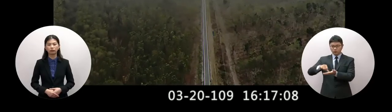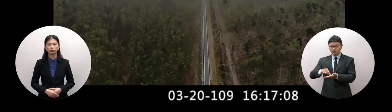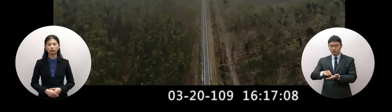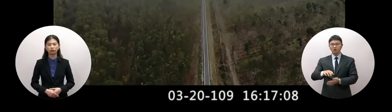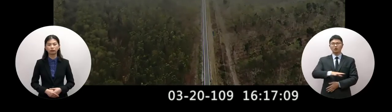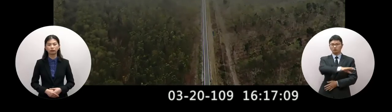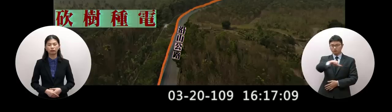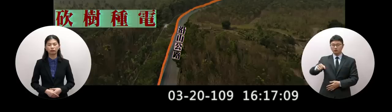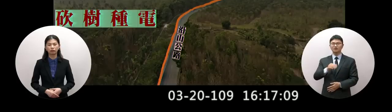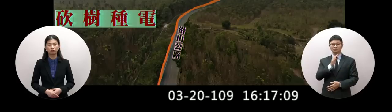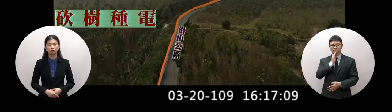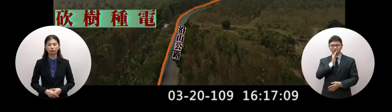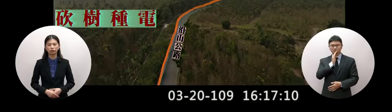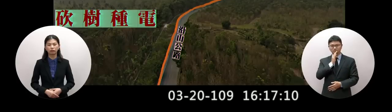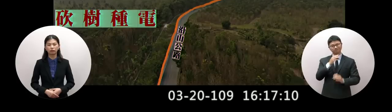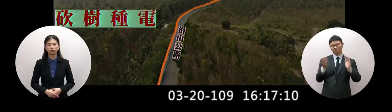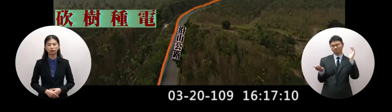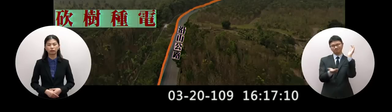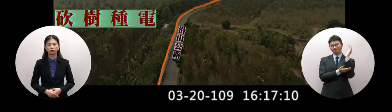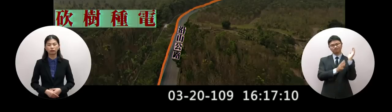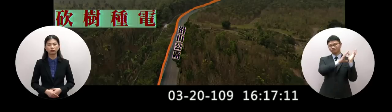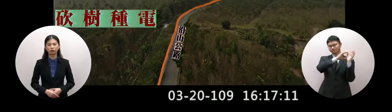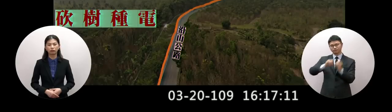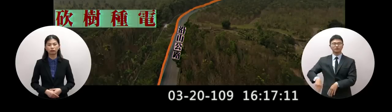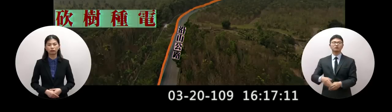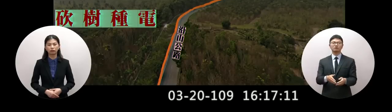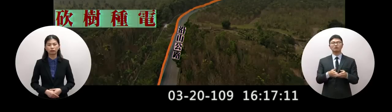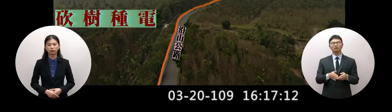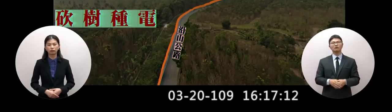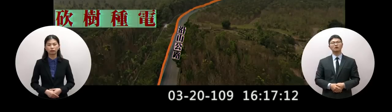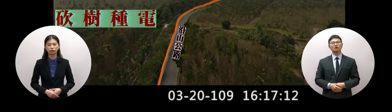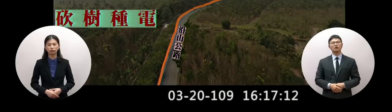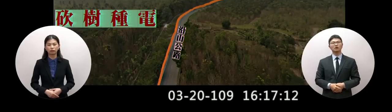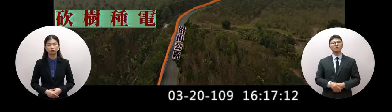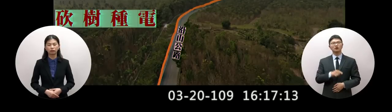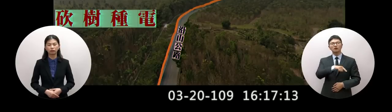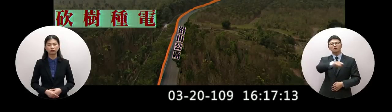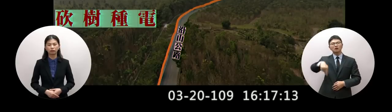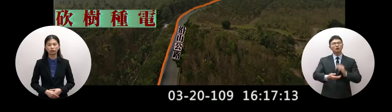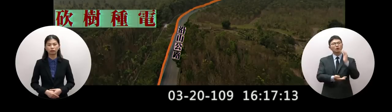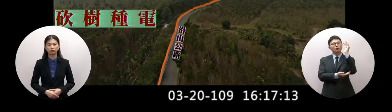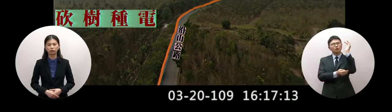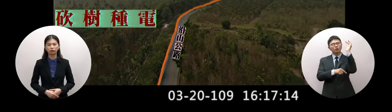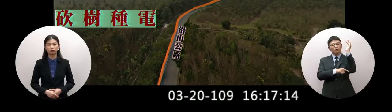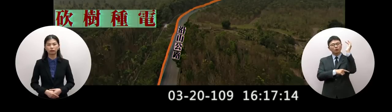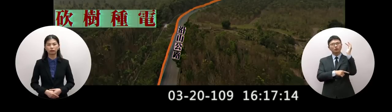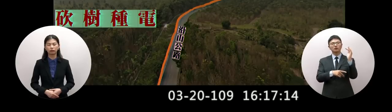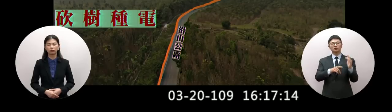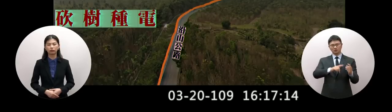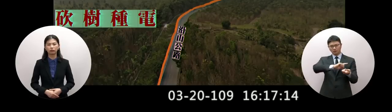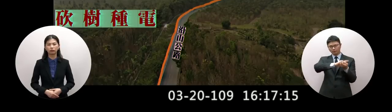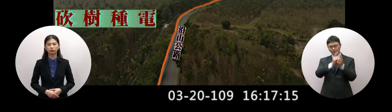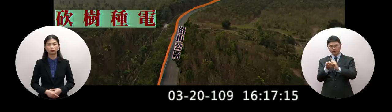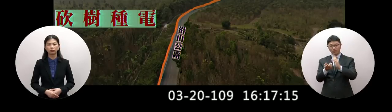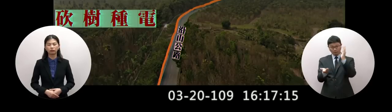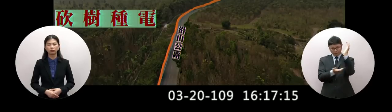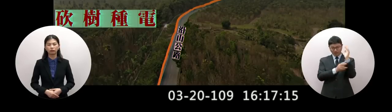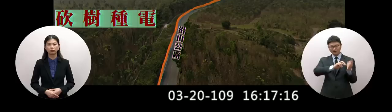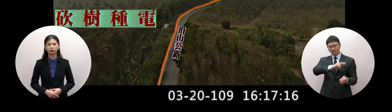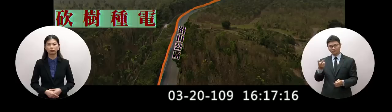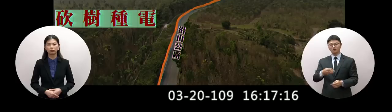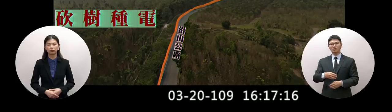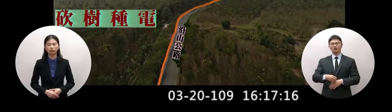全部都要砍掉。而这些要砍掉的树要干嘛呢？要被太阳能光电板取